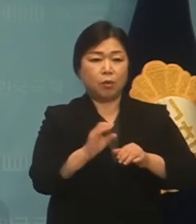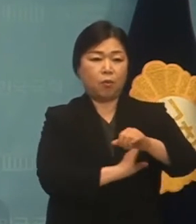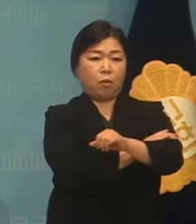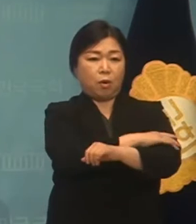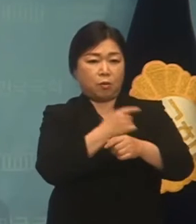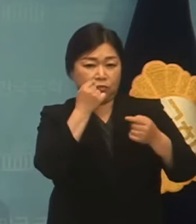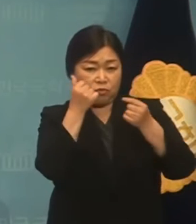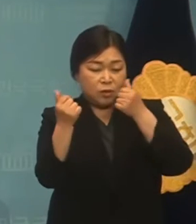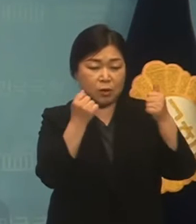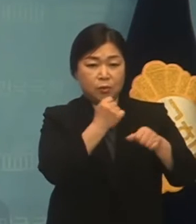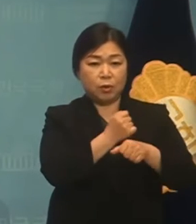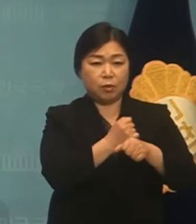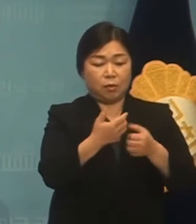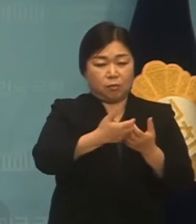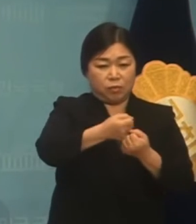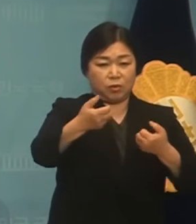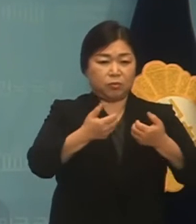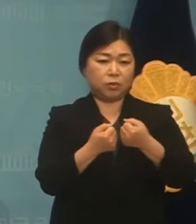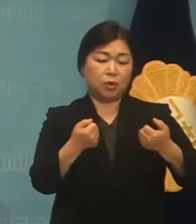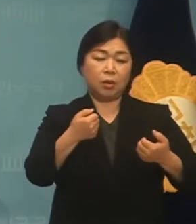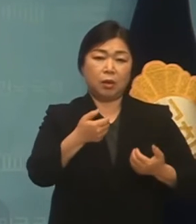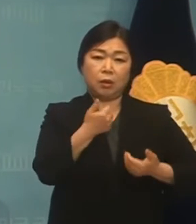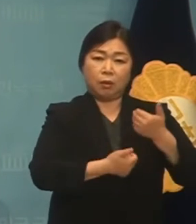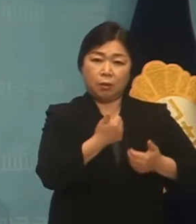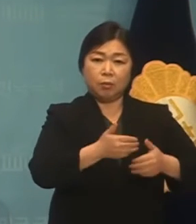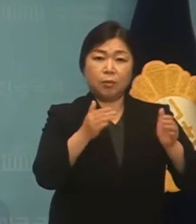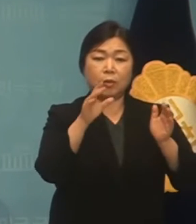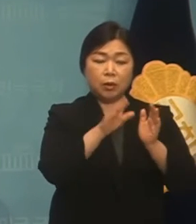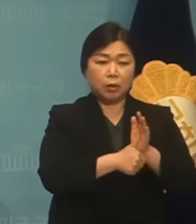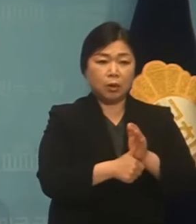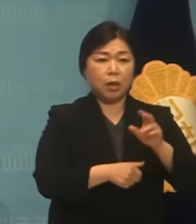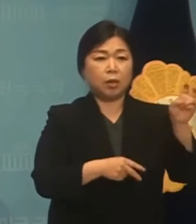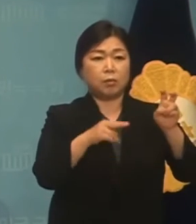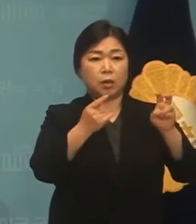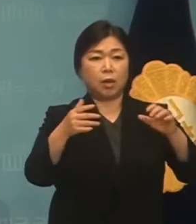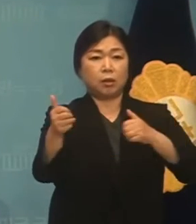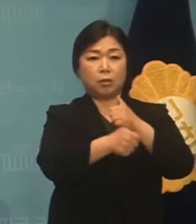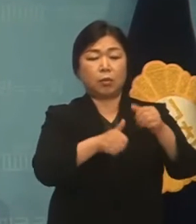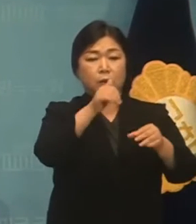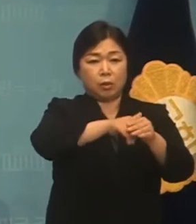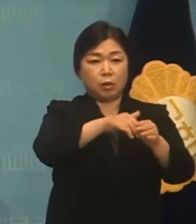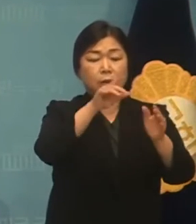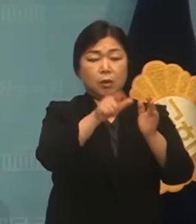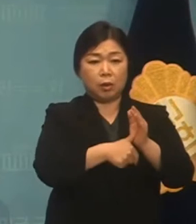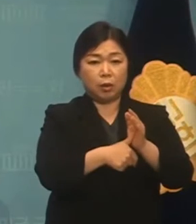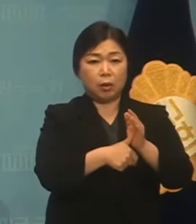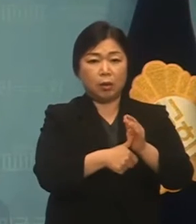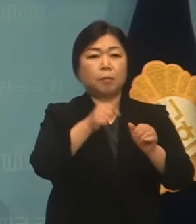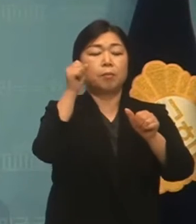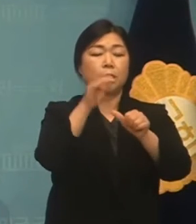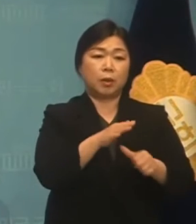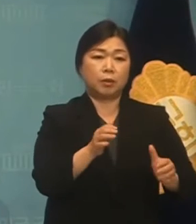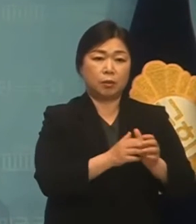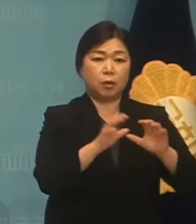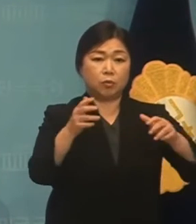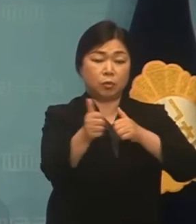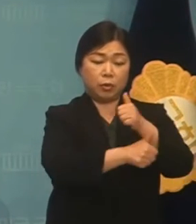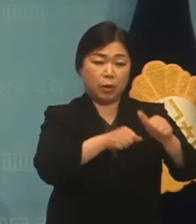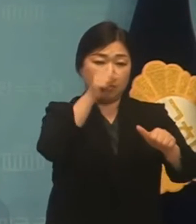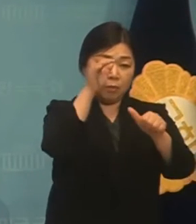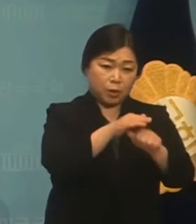권력의 눈치를 보며 분열하고 대립하다가 20대 총선에서 참패했습니다. 20대 총선 패배